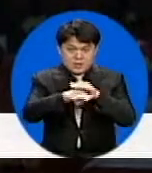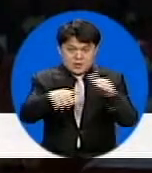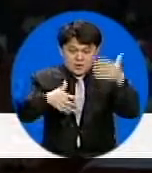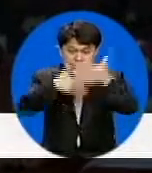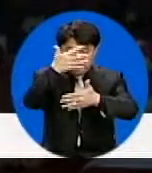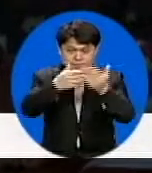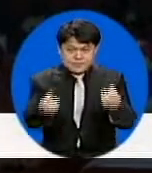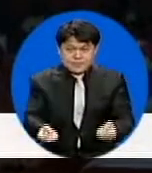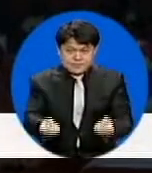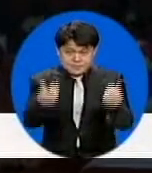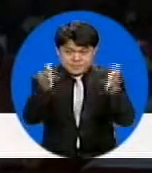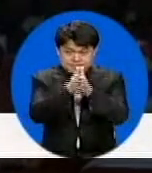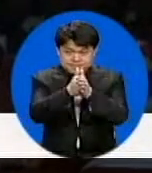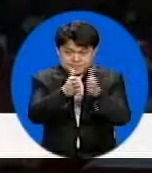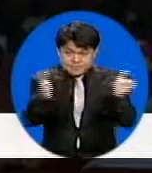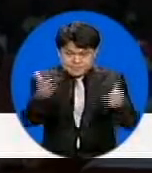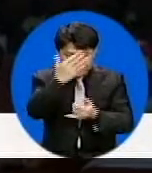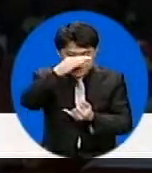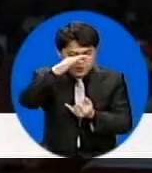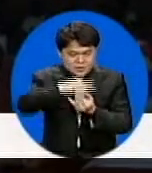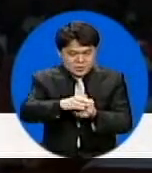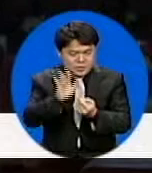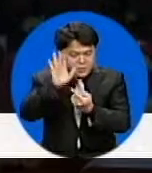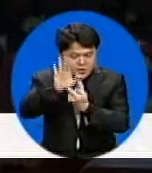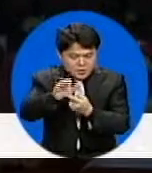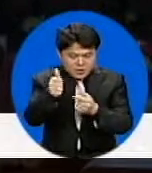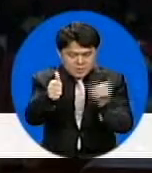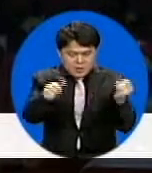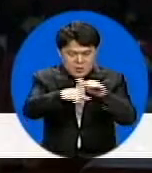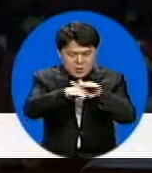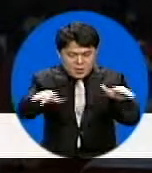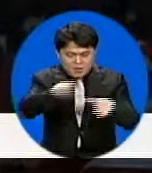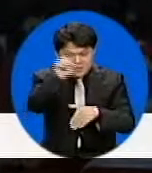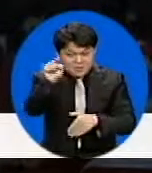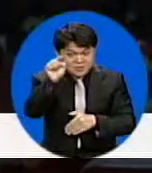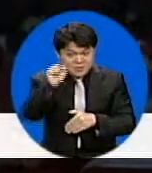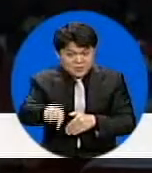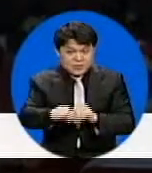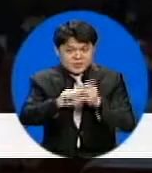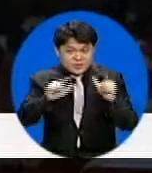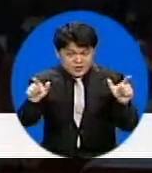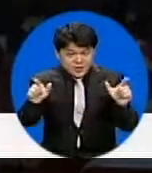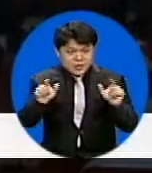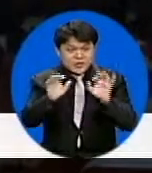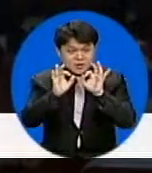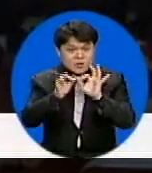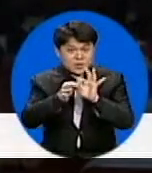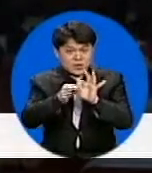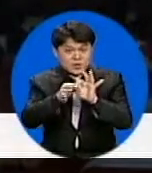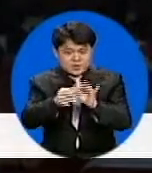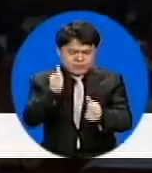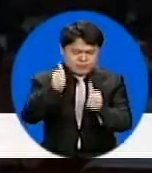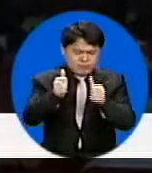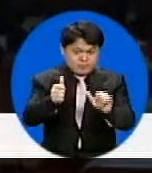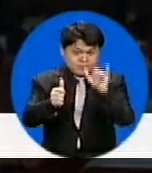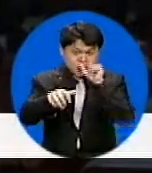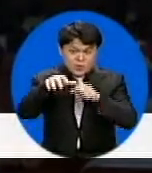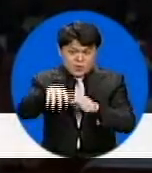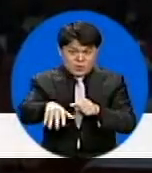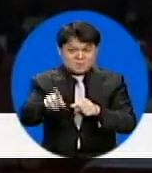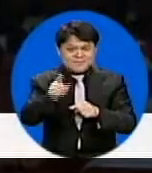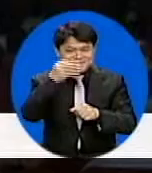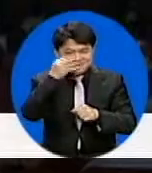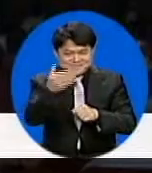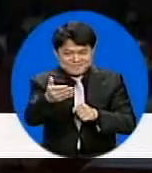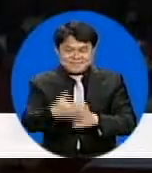열렸습니다. 청소년들이 표현한 평등은 어떤 모습일까요? 다양한 작품으로 뜨거운 경쟁이 펼쳐진 현장,